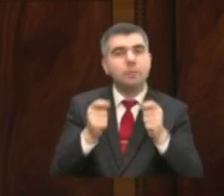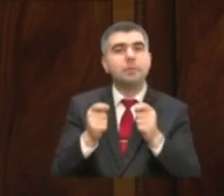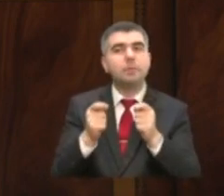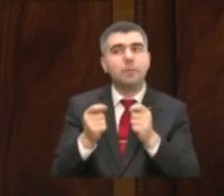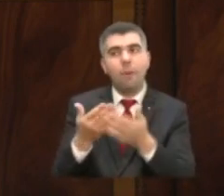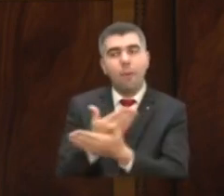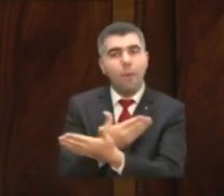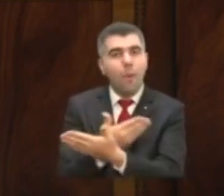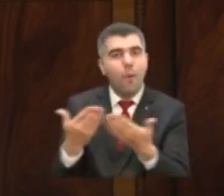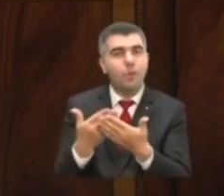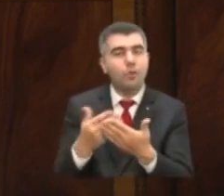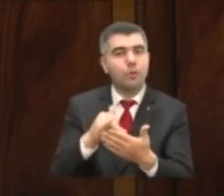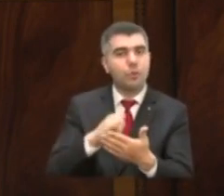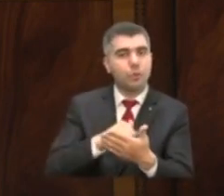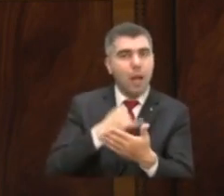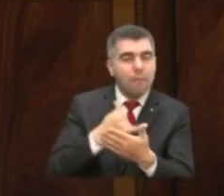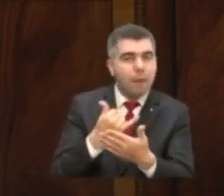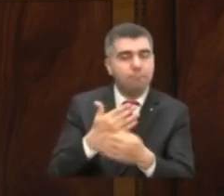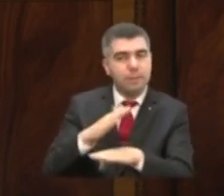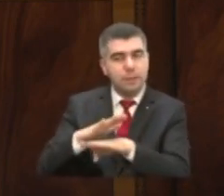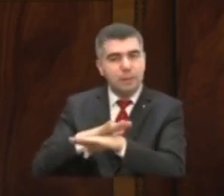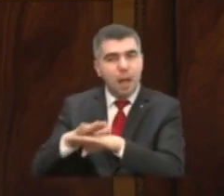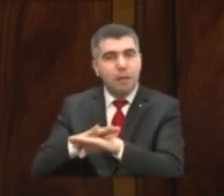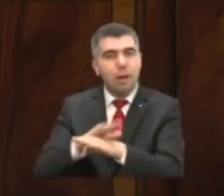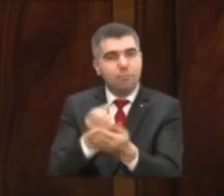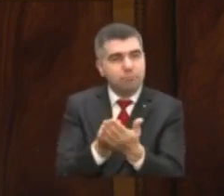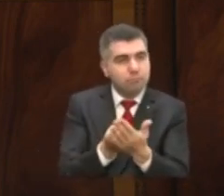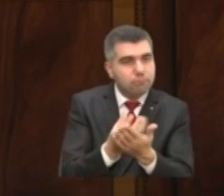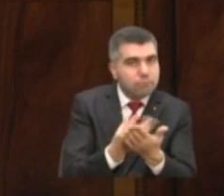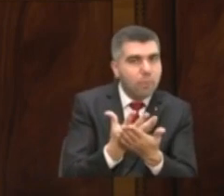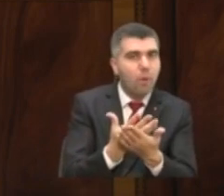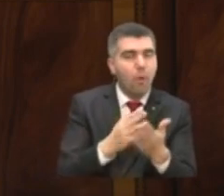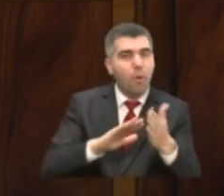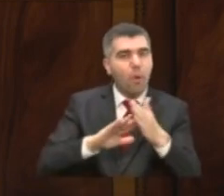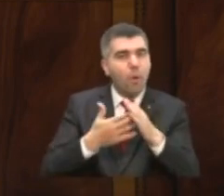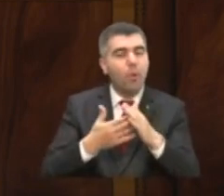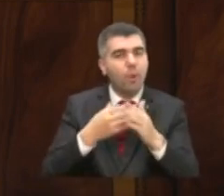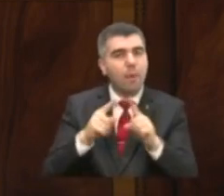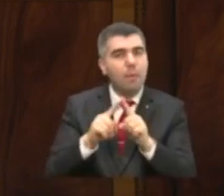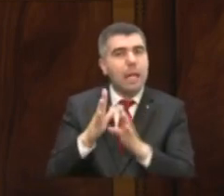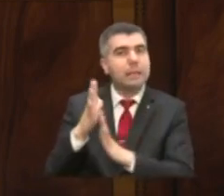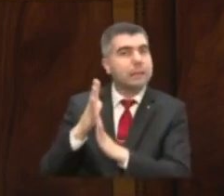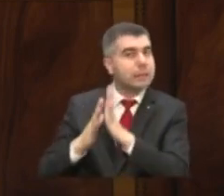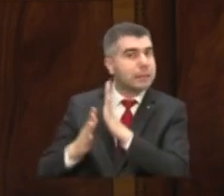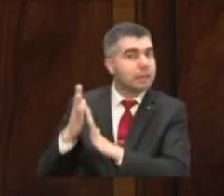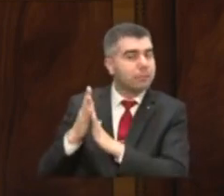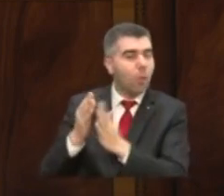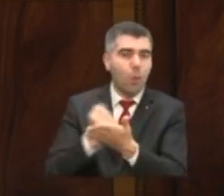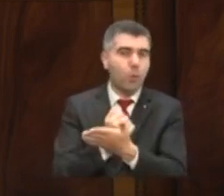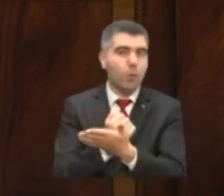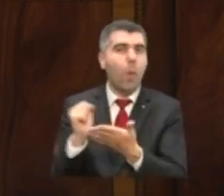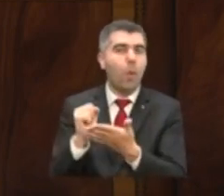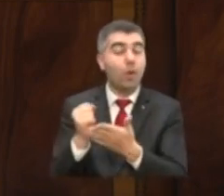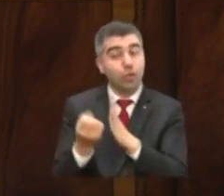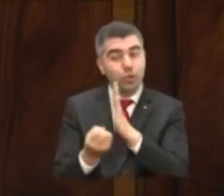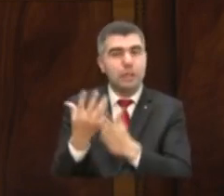وتكون عندنا سياسة مندمجة عمومية تجاه الشباب اللي تقطع مع النظرة القطاعية كيف ما قلت، وتقطع مع النظرة